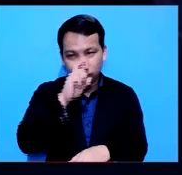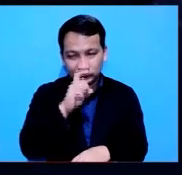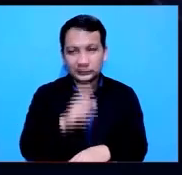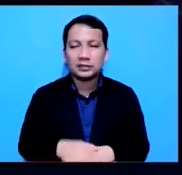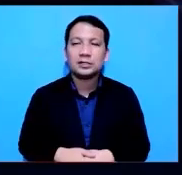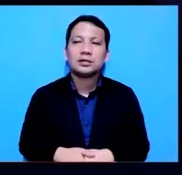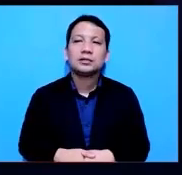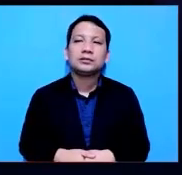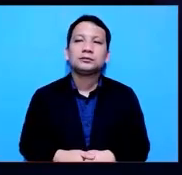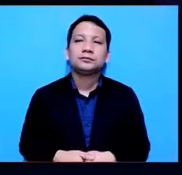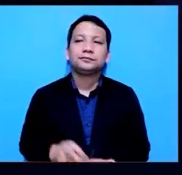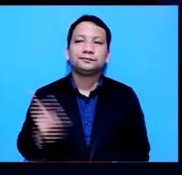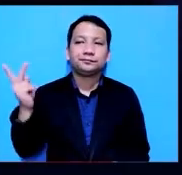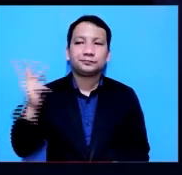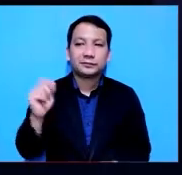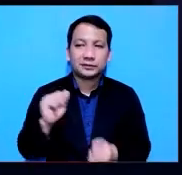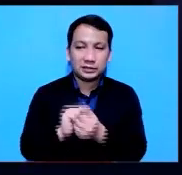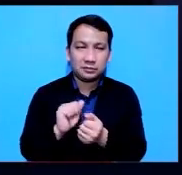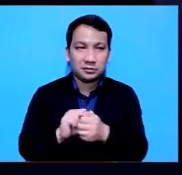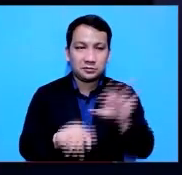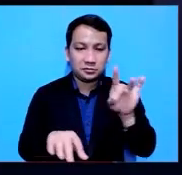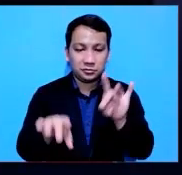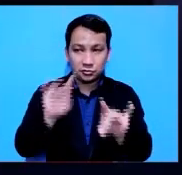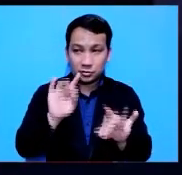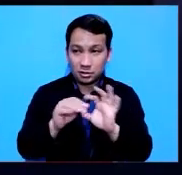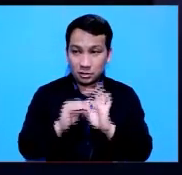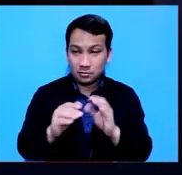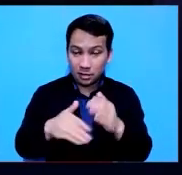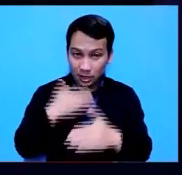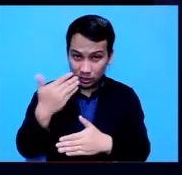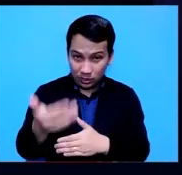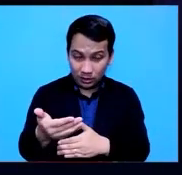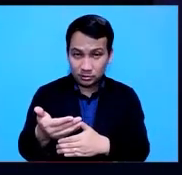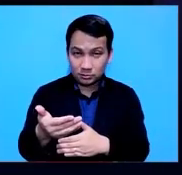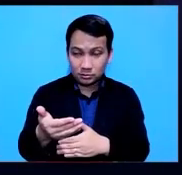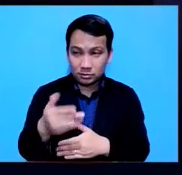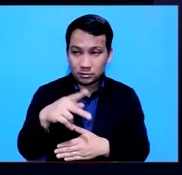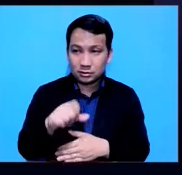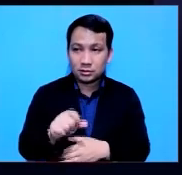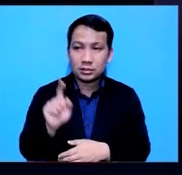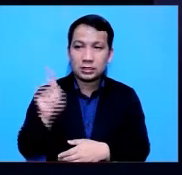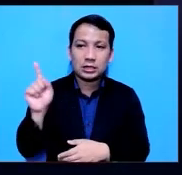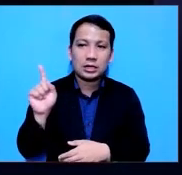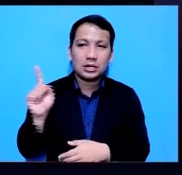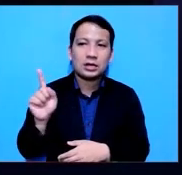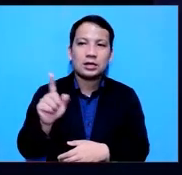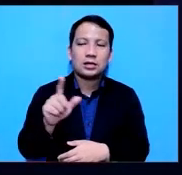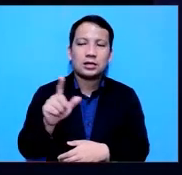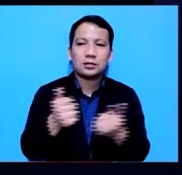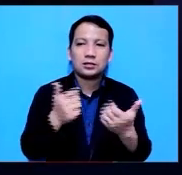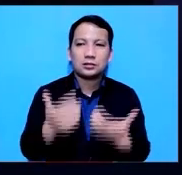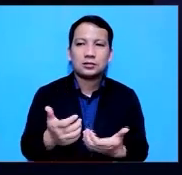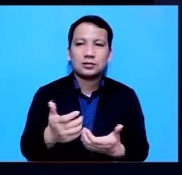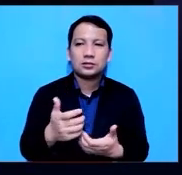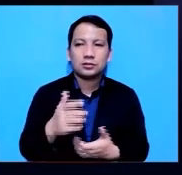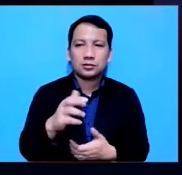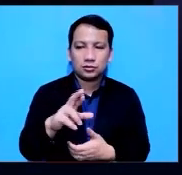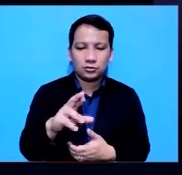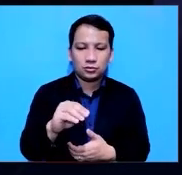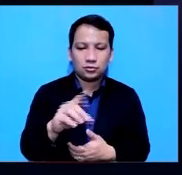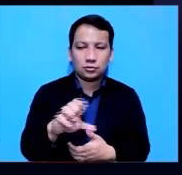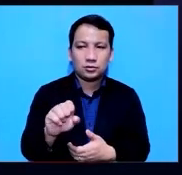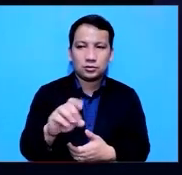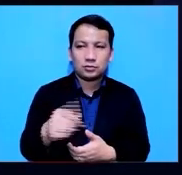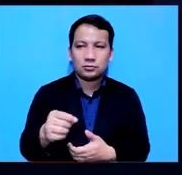Acorda, kabilang sa mga pinagpilian bilang susunod na PNP Chief, sina Deputy Chief for Administration Rodel Sermonia at Chief